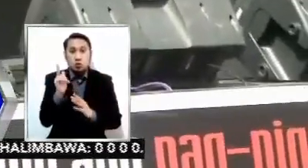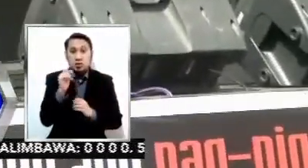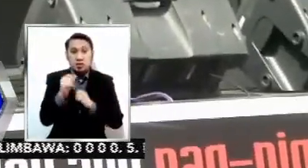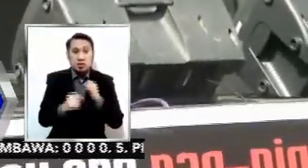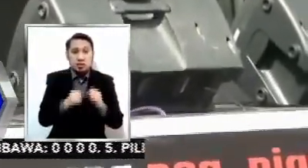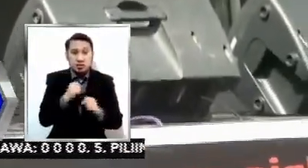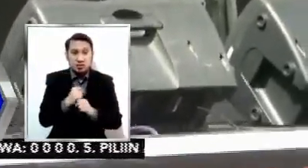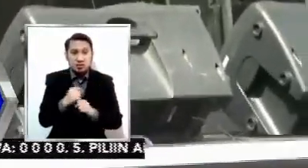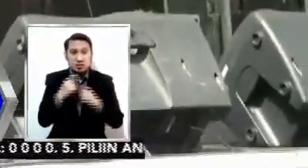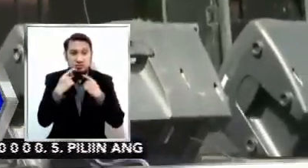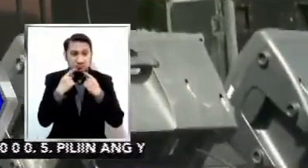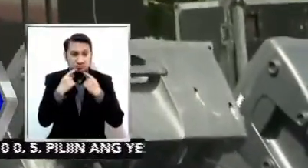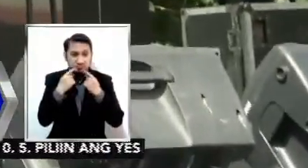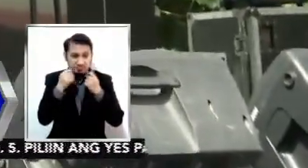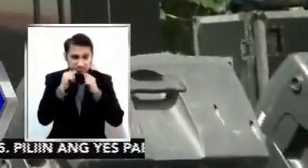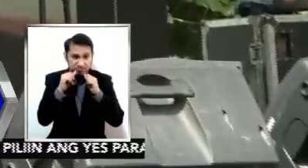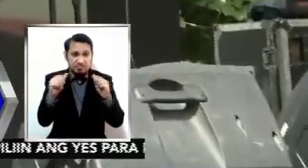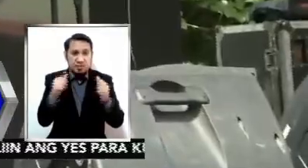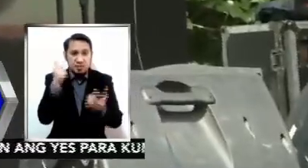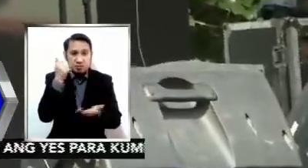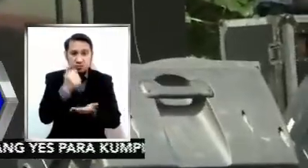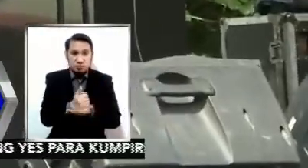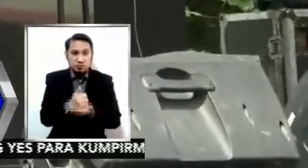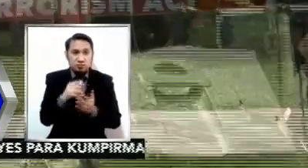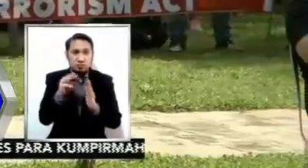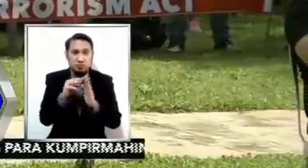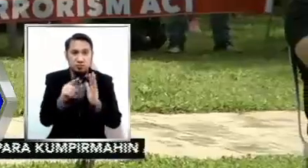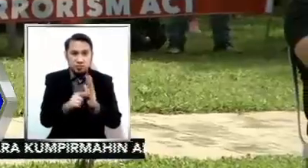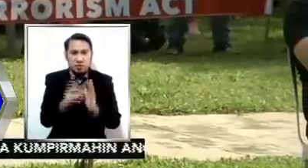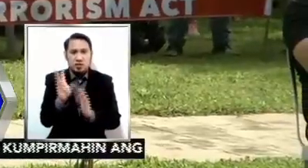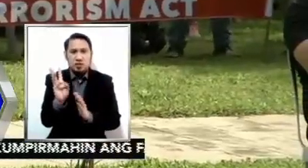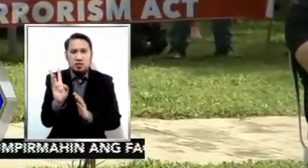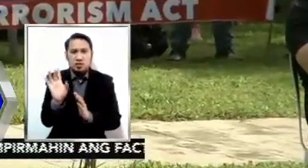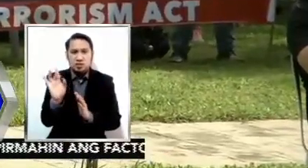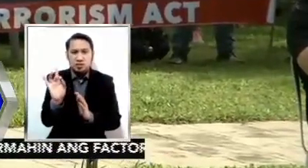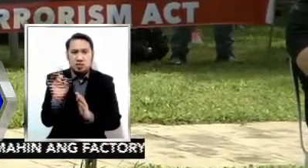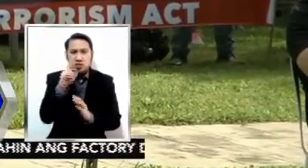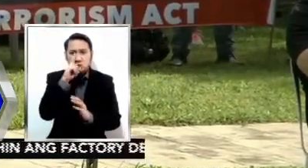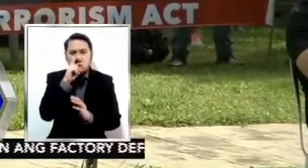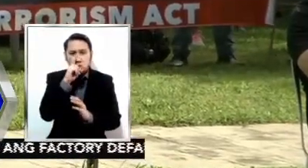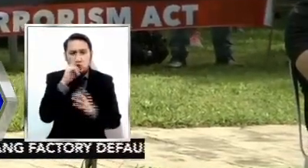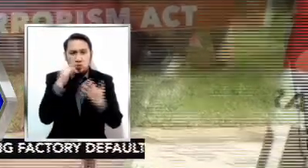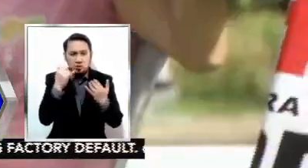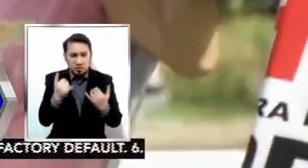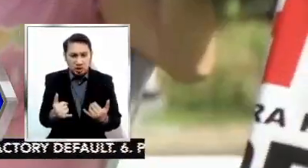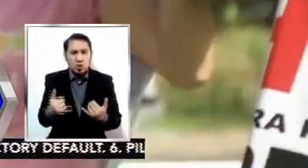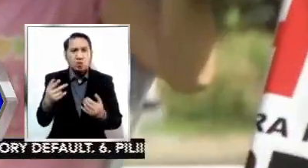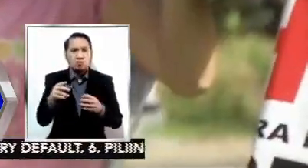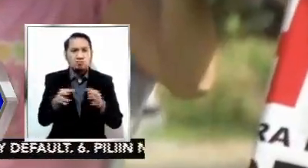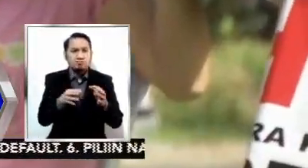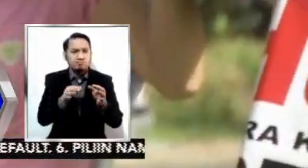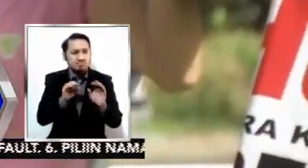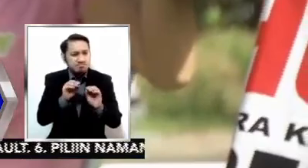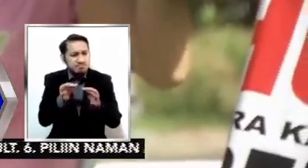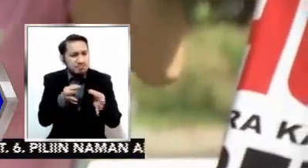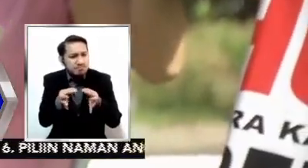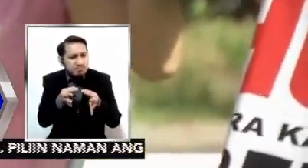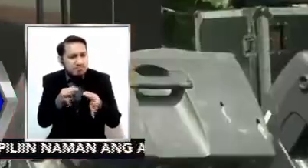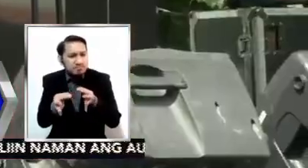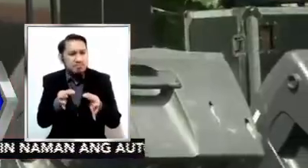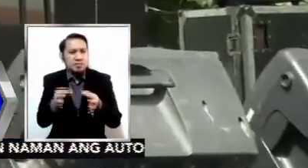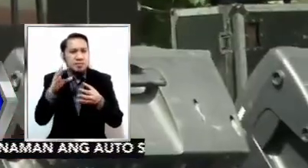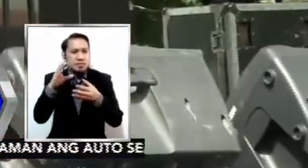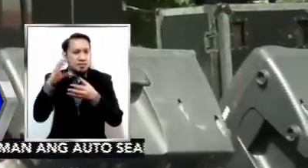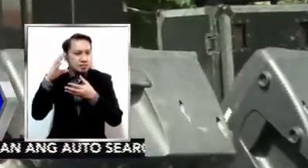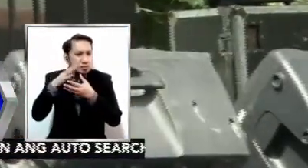sa mga nagsalita si Edna Aquino, 68 years old, na humuhugot ng kasaysayan batay sa karanasan. 20